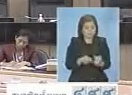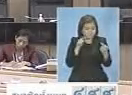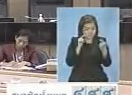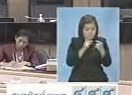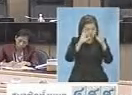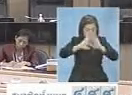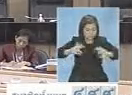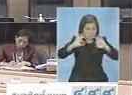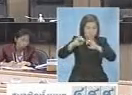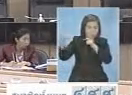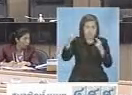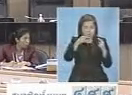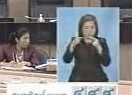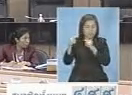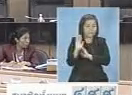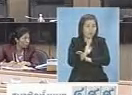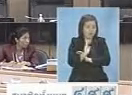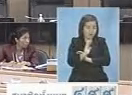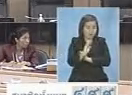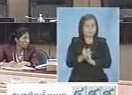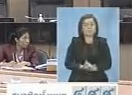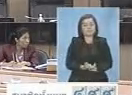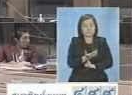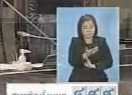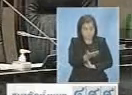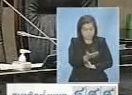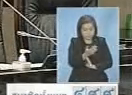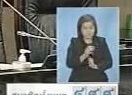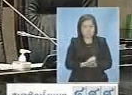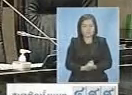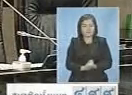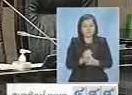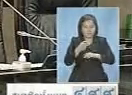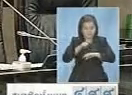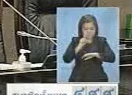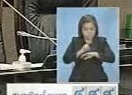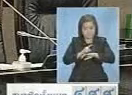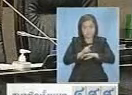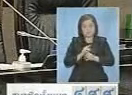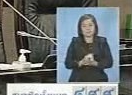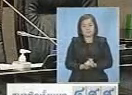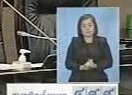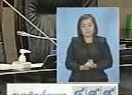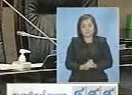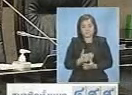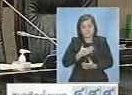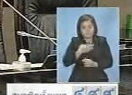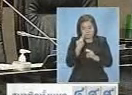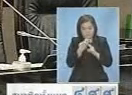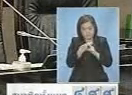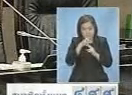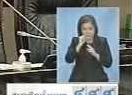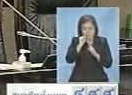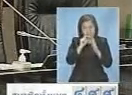าระนะอย่าไปโต้ตอบกันเลย กราบเรียนท่านประธานสภาที่เคารพกับผมนายสุรพงษ์รองนายกรัฐมนตรีผมไม่อย